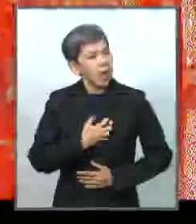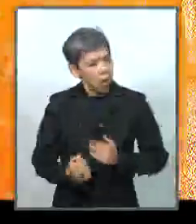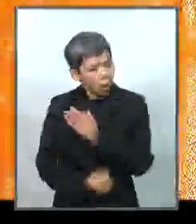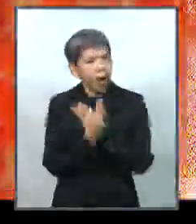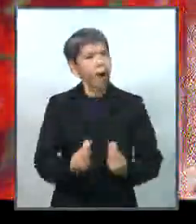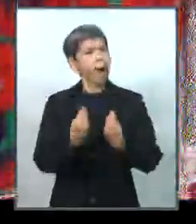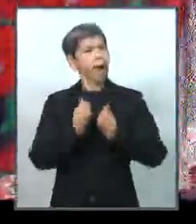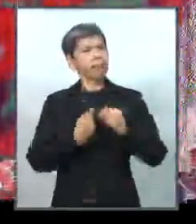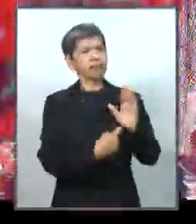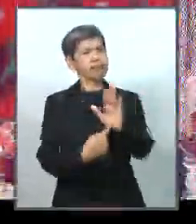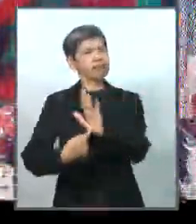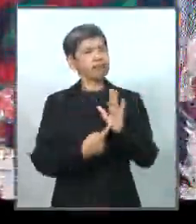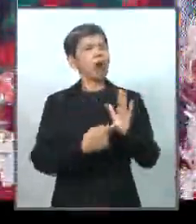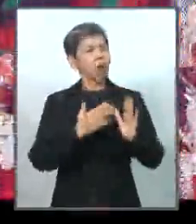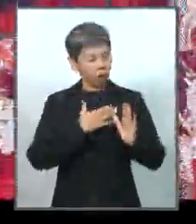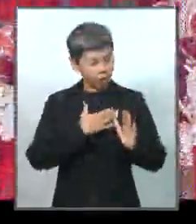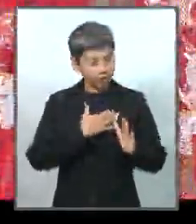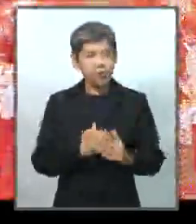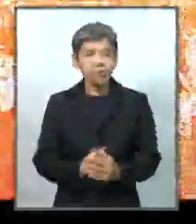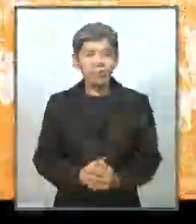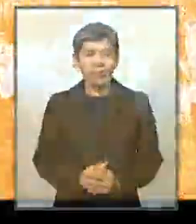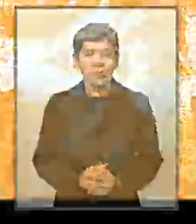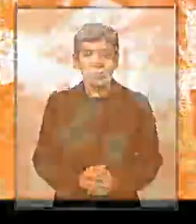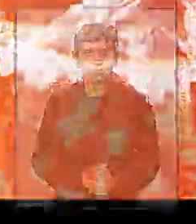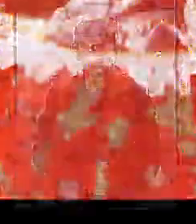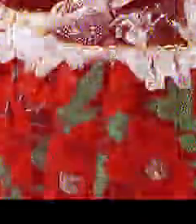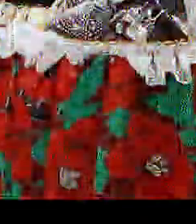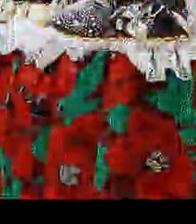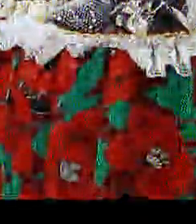ได้พื้นที่โอกาสในการได้โชว์ความสามารถของตัวเองด้วยค่ะ